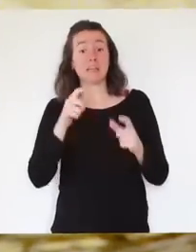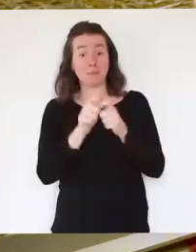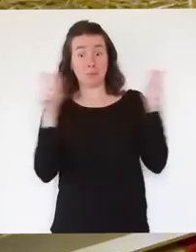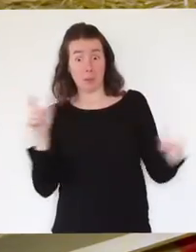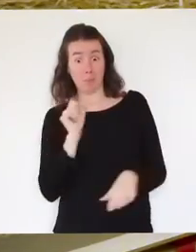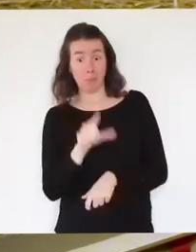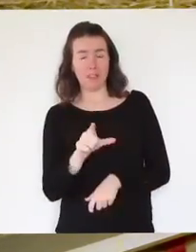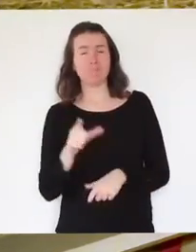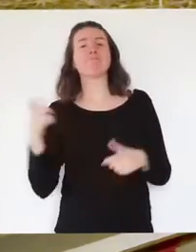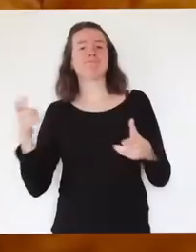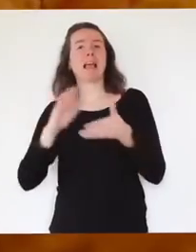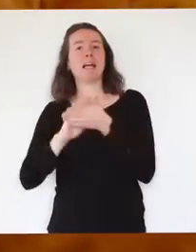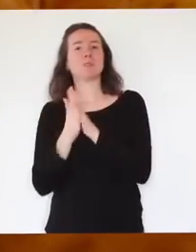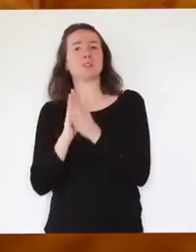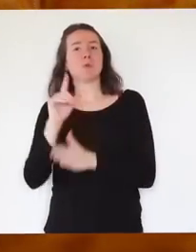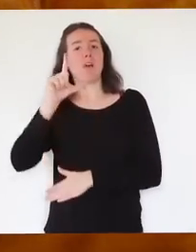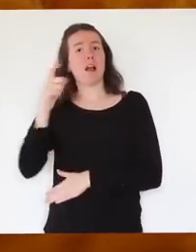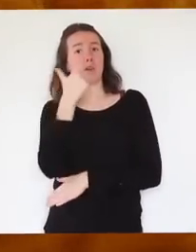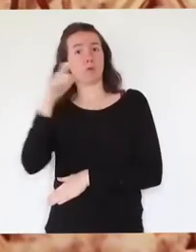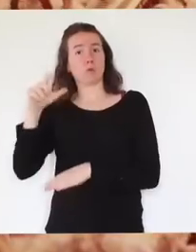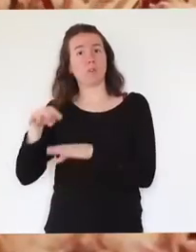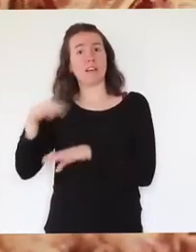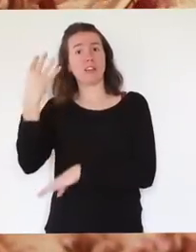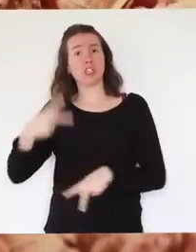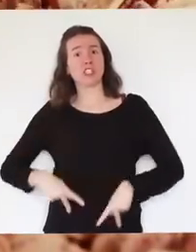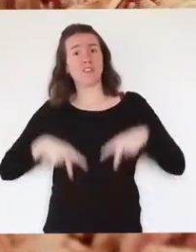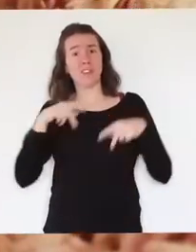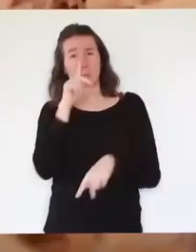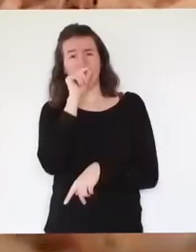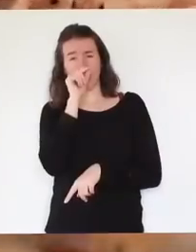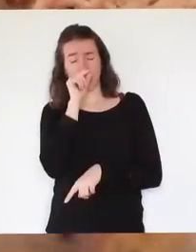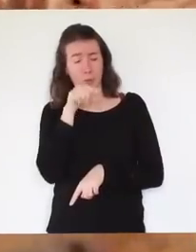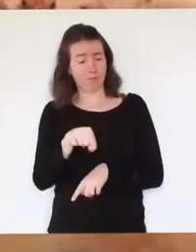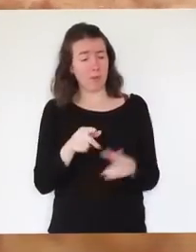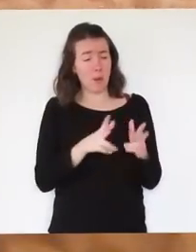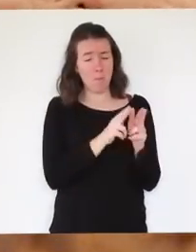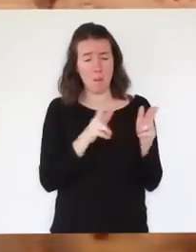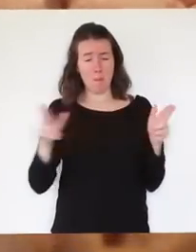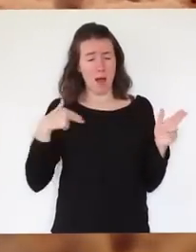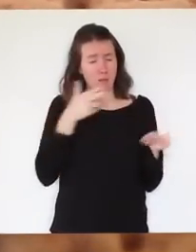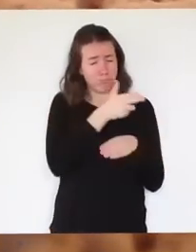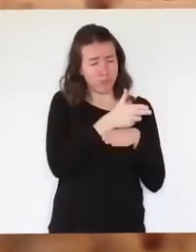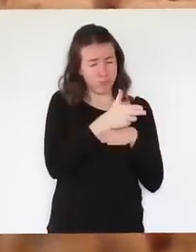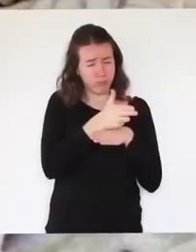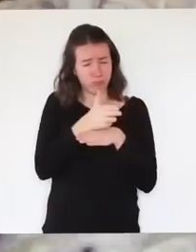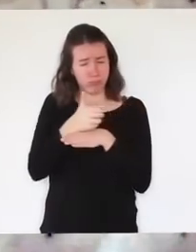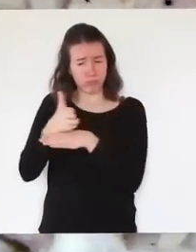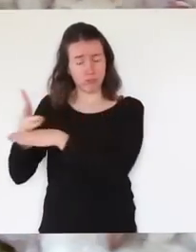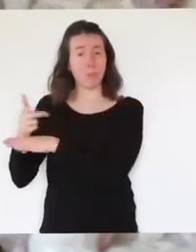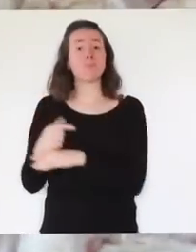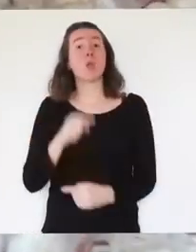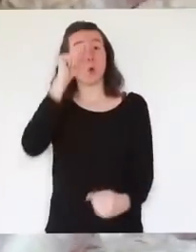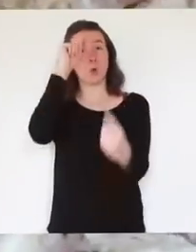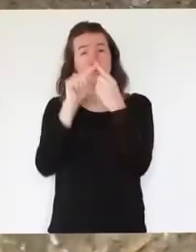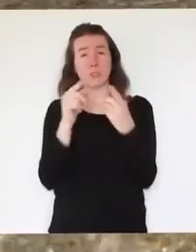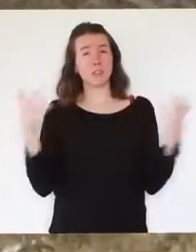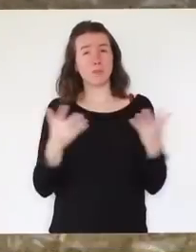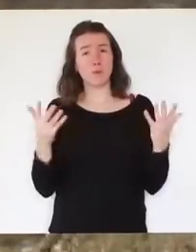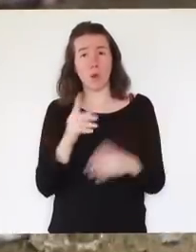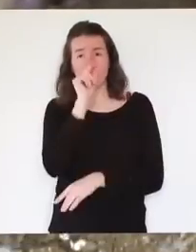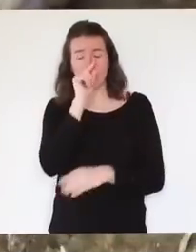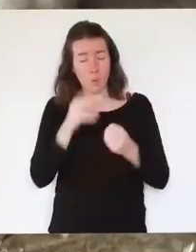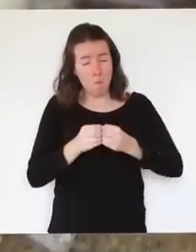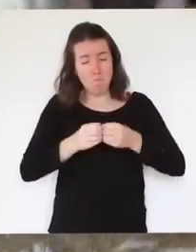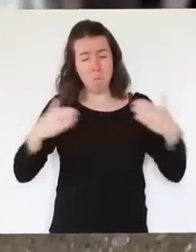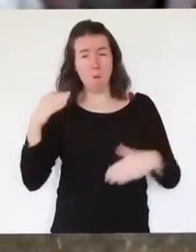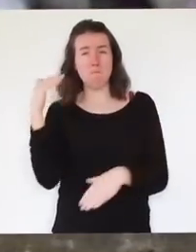filmer semaine après semaine la vie de ces poulets dans cet élevage. Tout est fait pour faire grossir ces animaux le plus rapidement possible